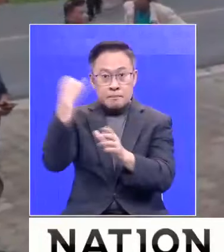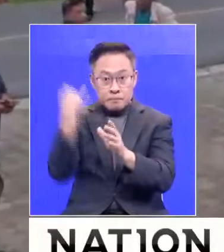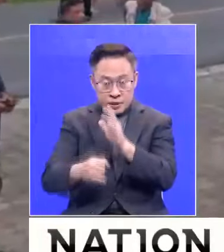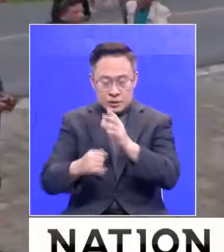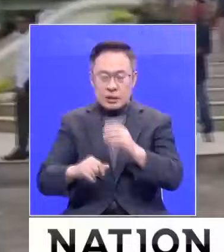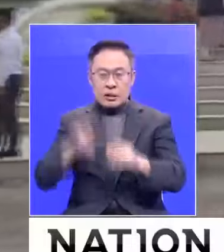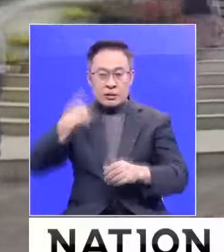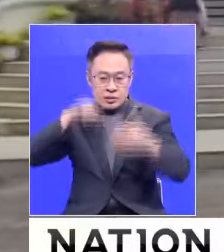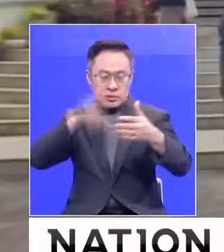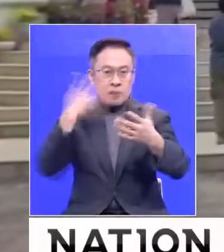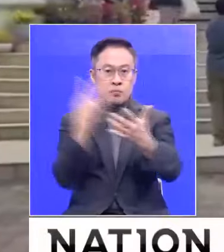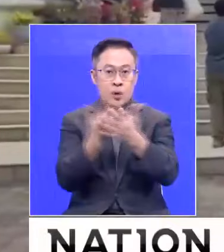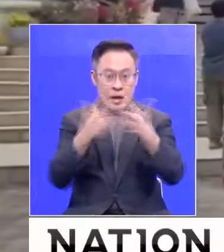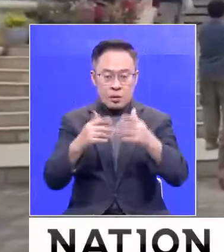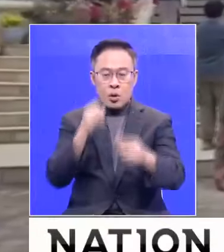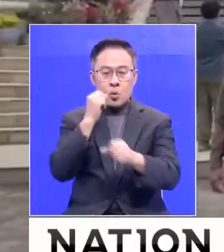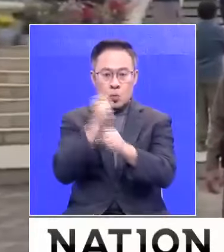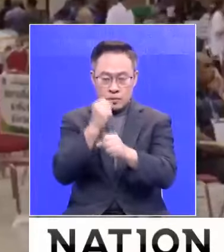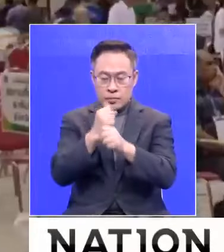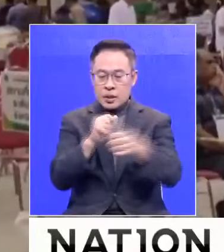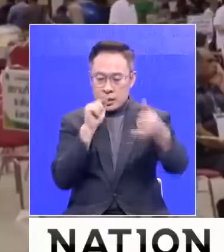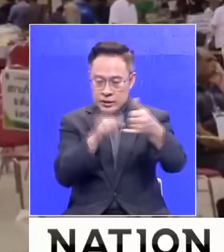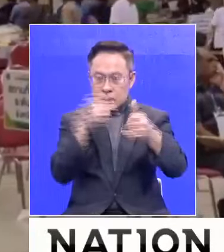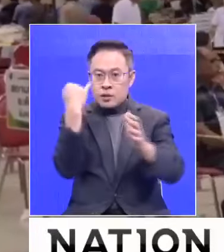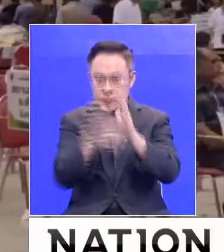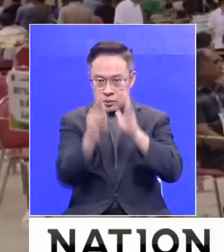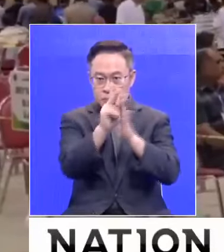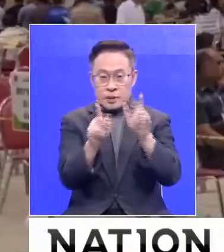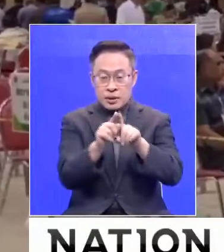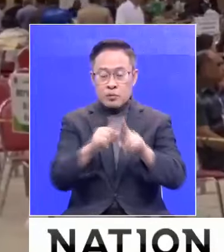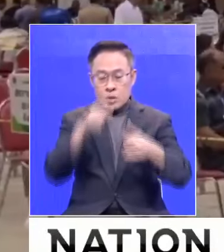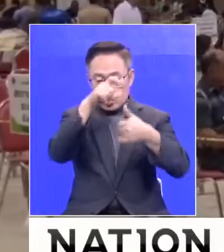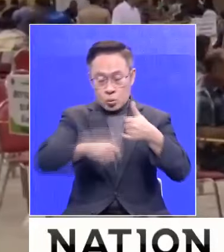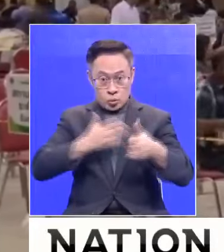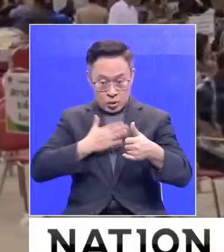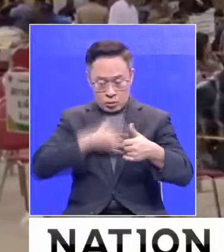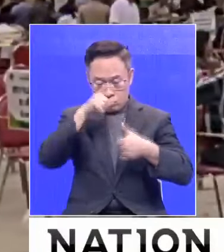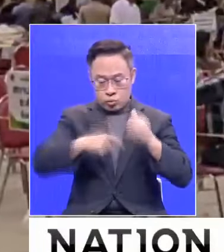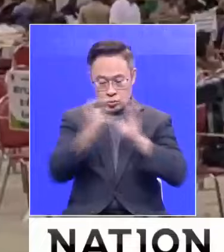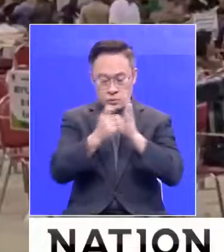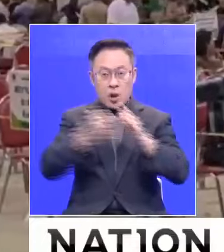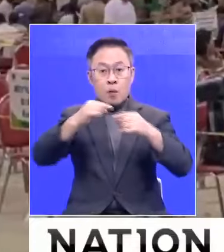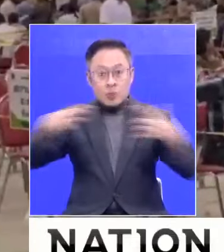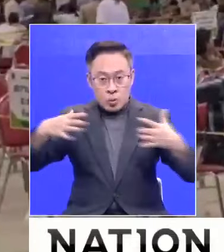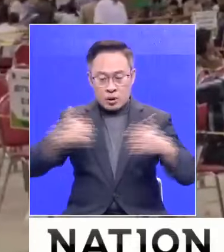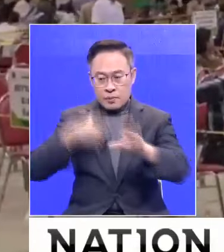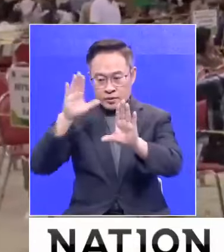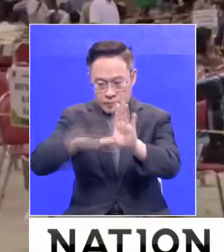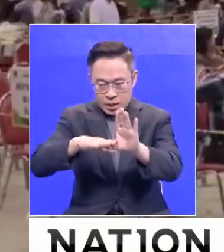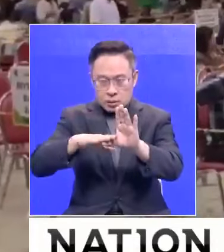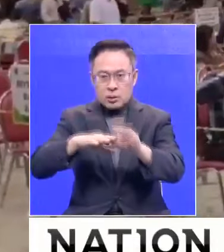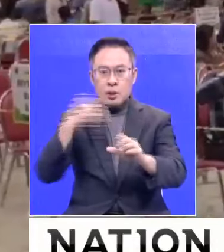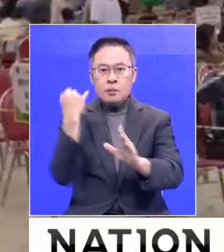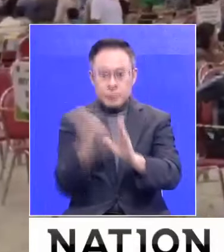เนินการฟ้องร้องข้อหารู้ว่าขาดคุณสมบัติแต่ยังสมัครนะคะมันมีกกต